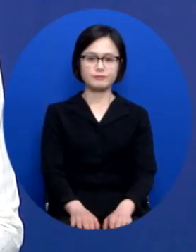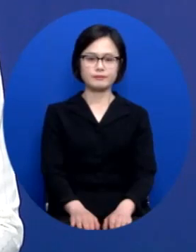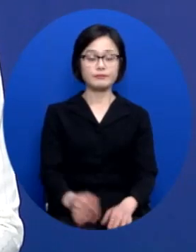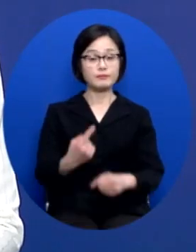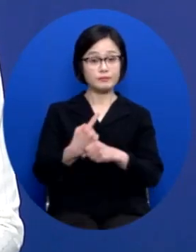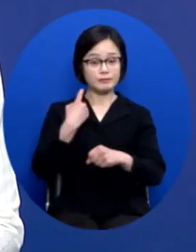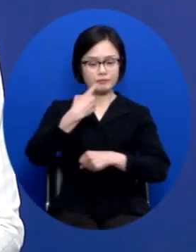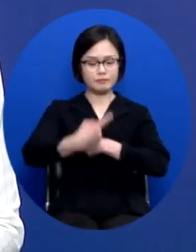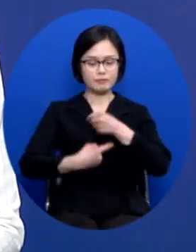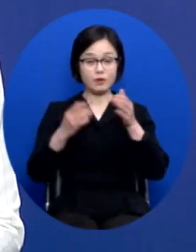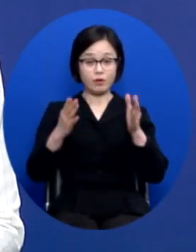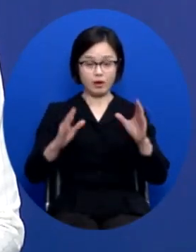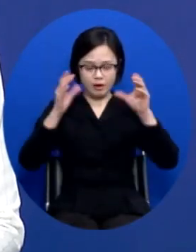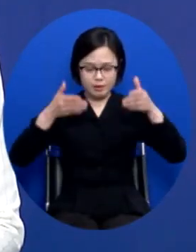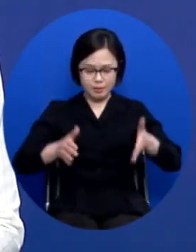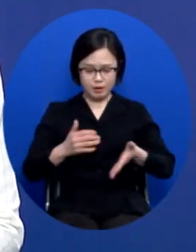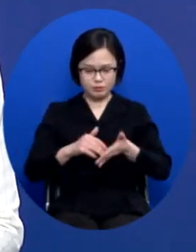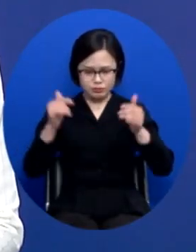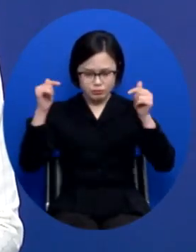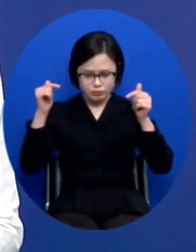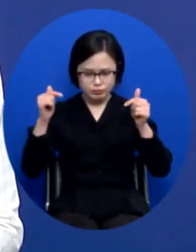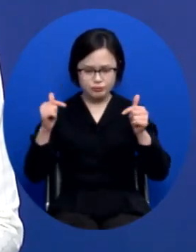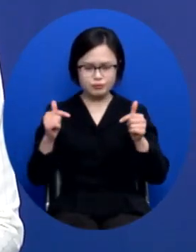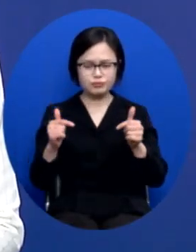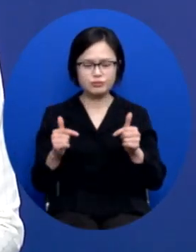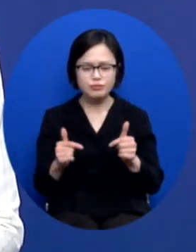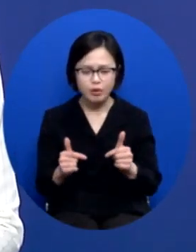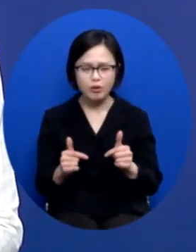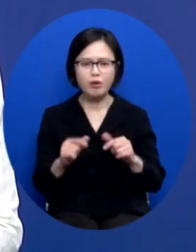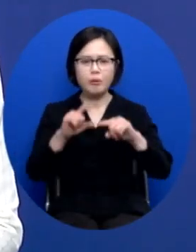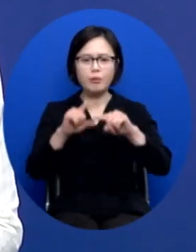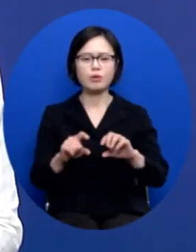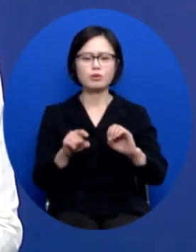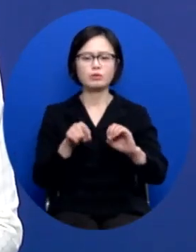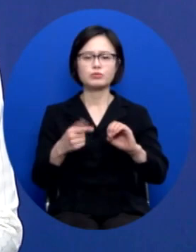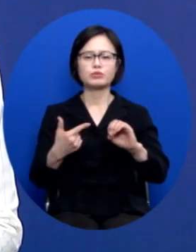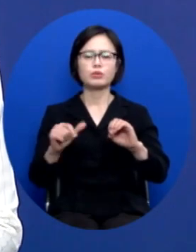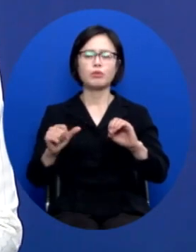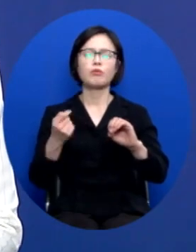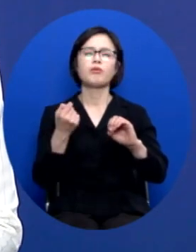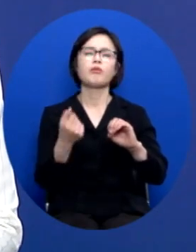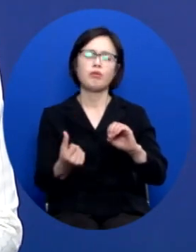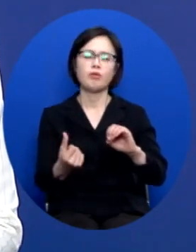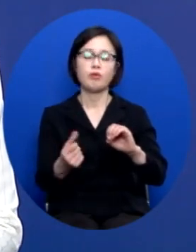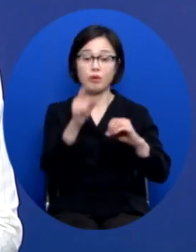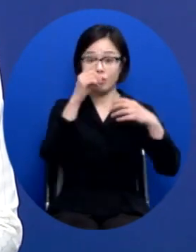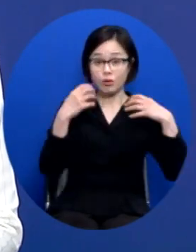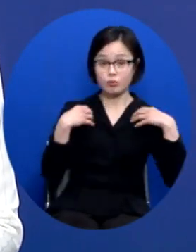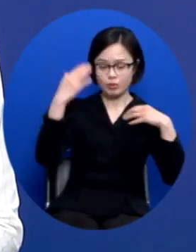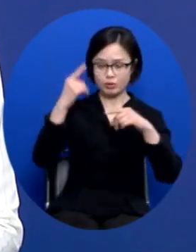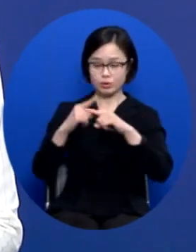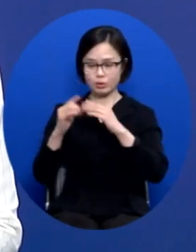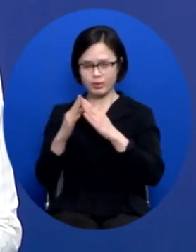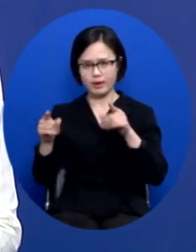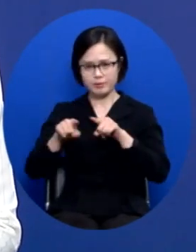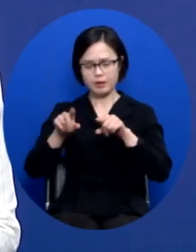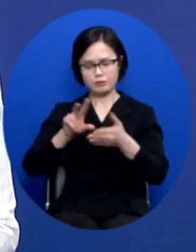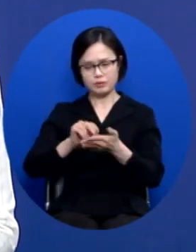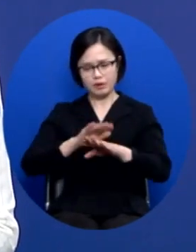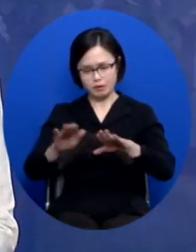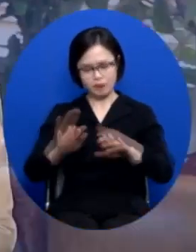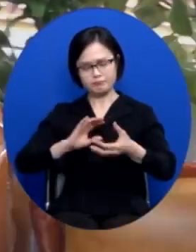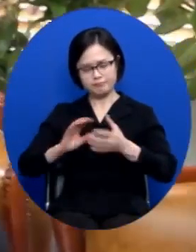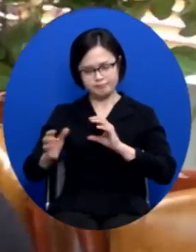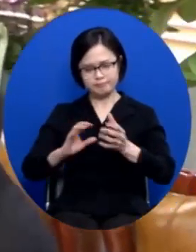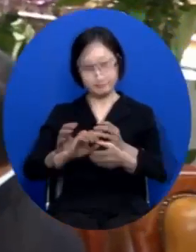지난해 4분기 합계 출산율이 0.65로 떨어진 가운데 정부와 한국교회가 함께 저출산 문제 해결에 머리를 맞대기로